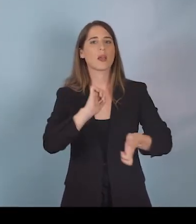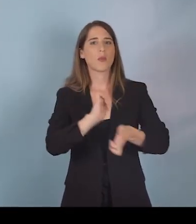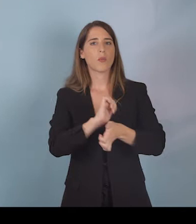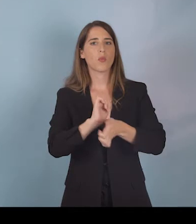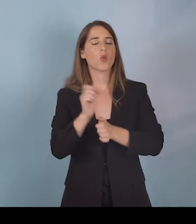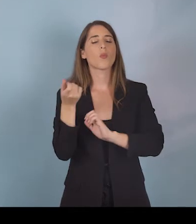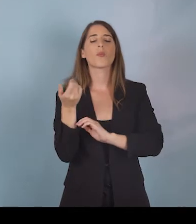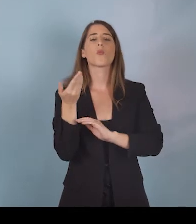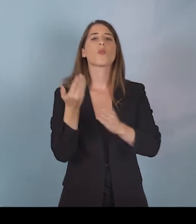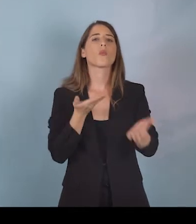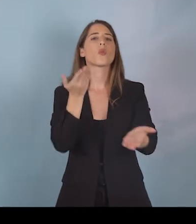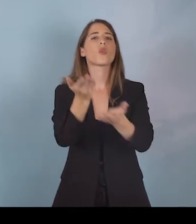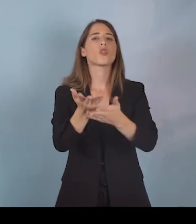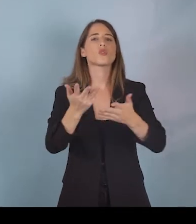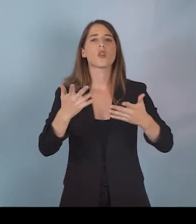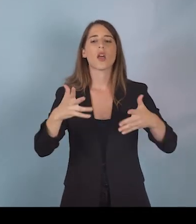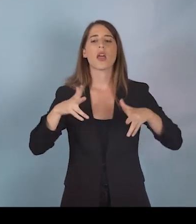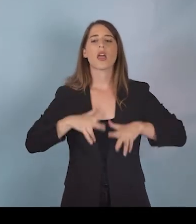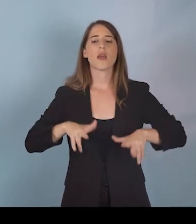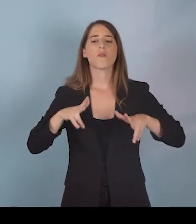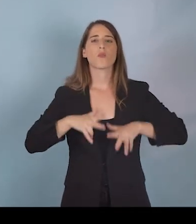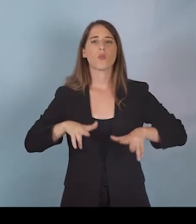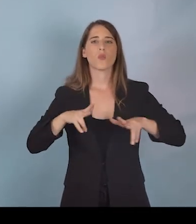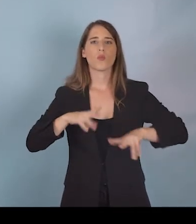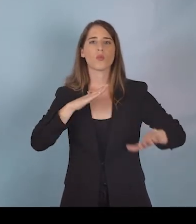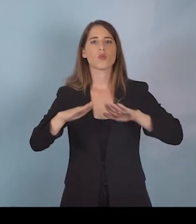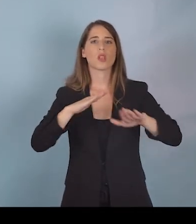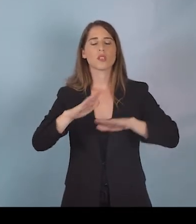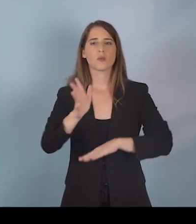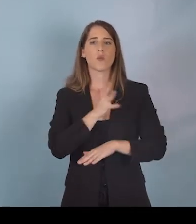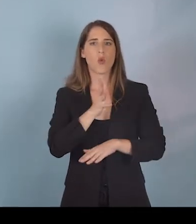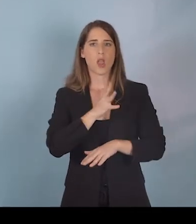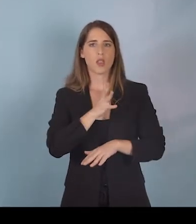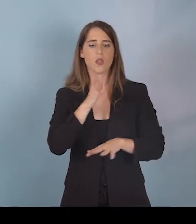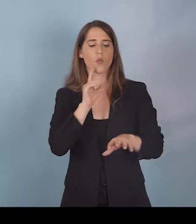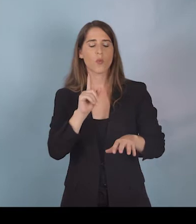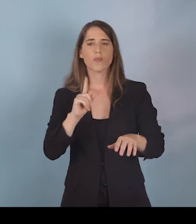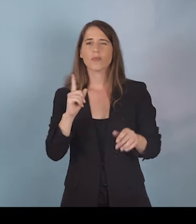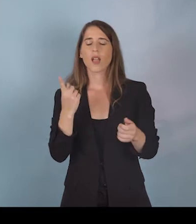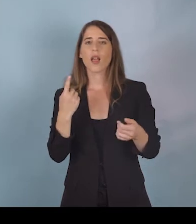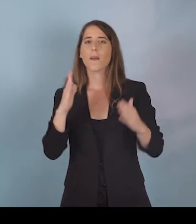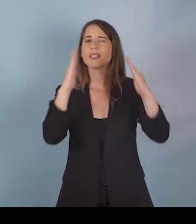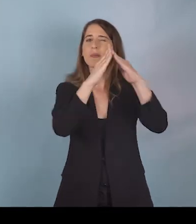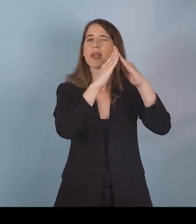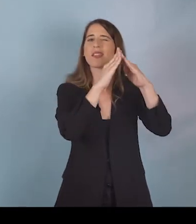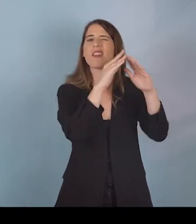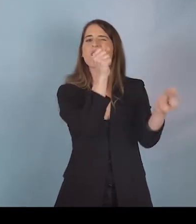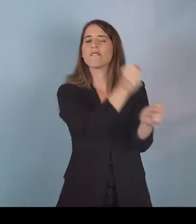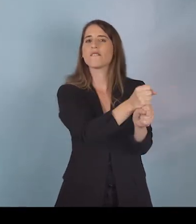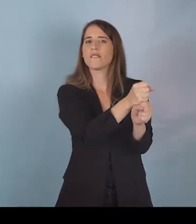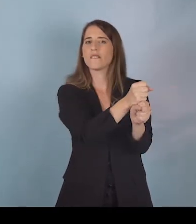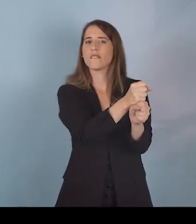που ανακοινώθηκαν οι έλεγχοι με το lockdown, οι έλεγχοι για την κυκλοφορία. Το πώς πρέπει να